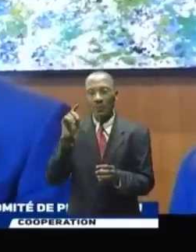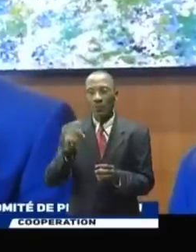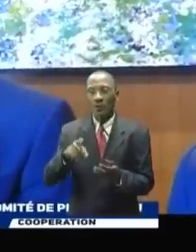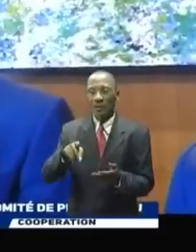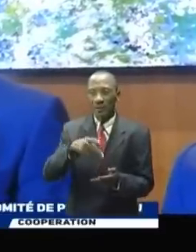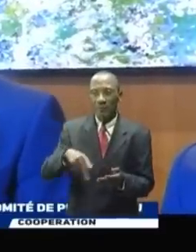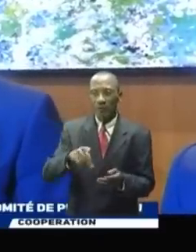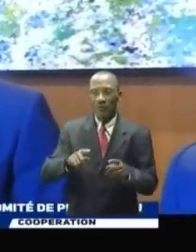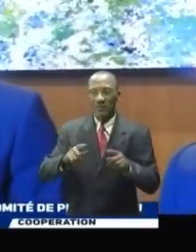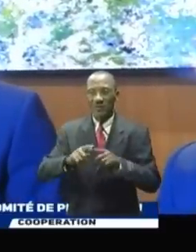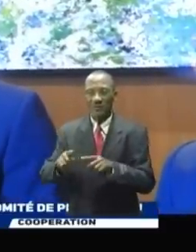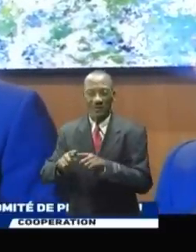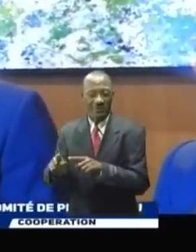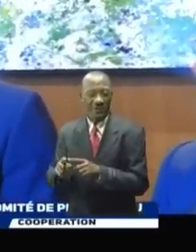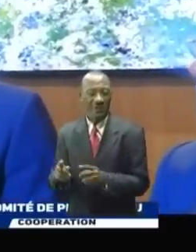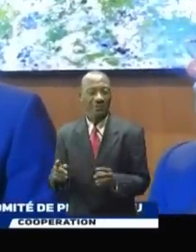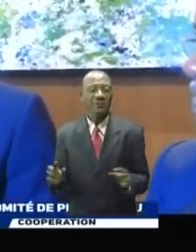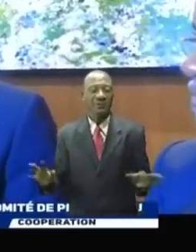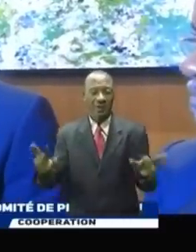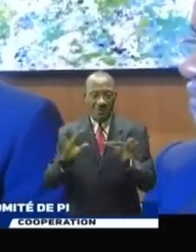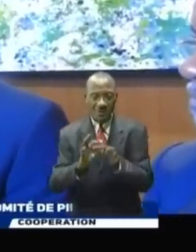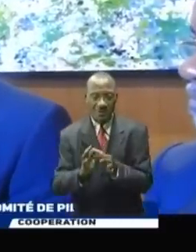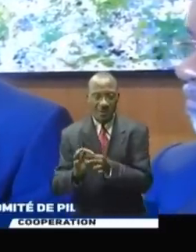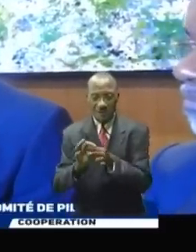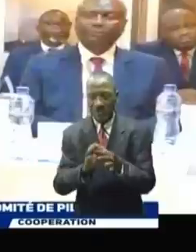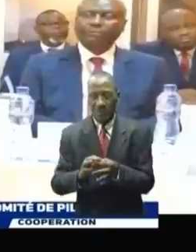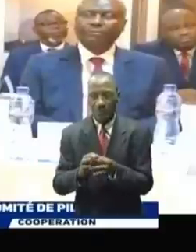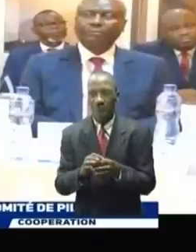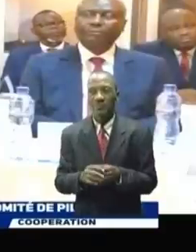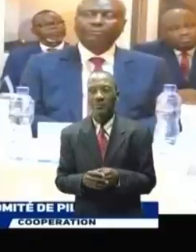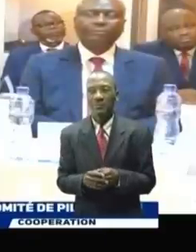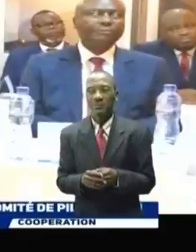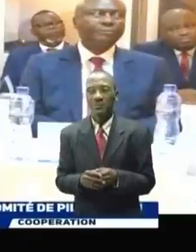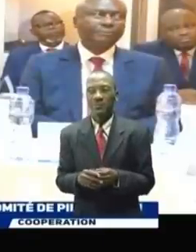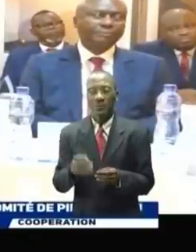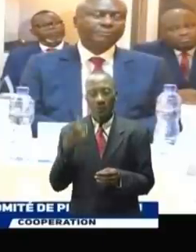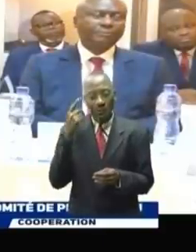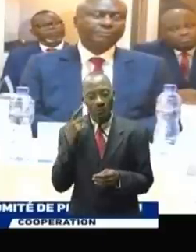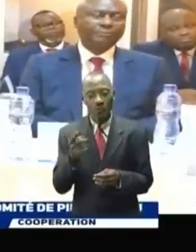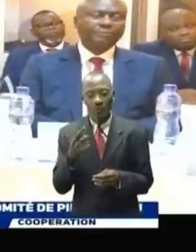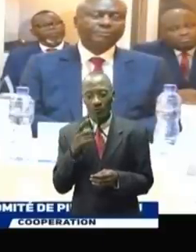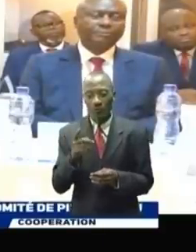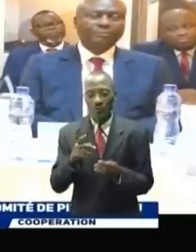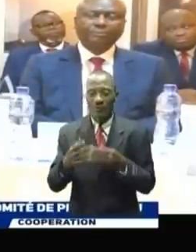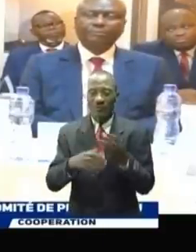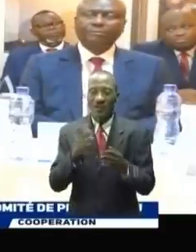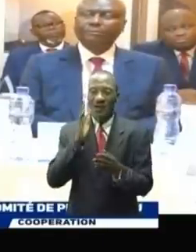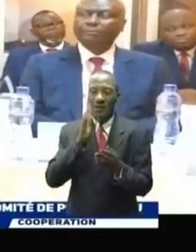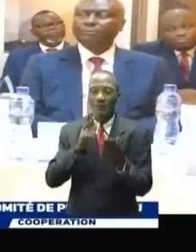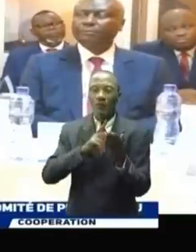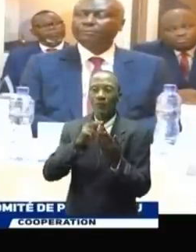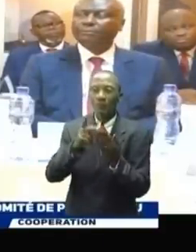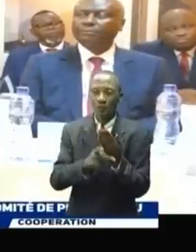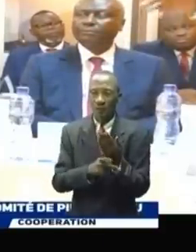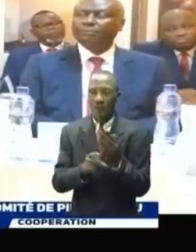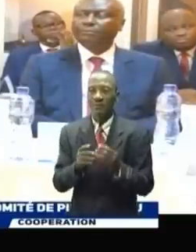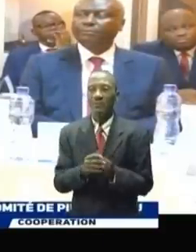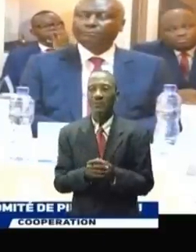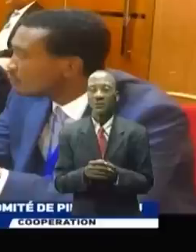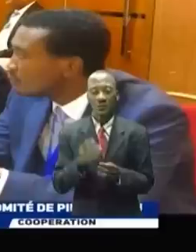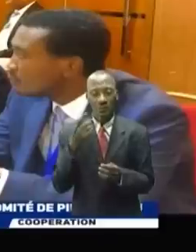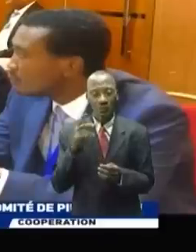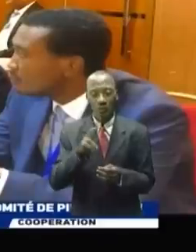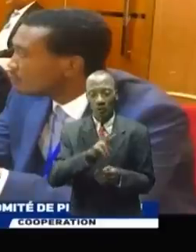directeur d'Afritech Centre, Philippe Egoumé, ont validé le programme de travail 2023. La